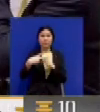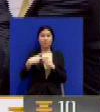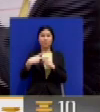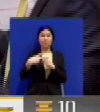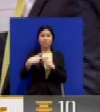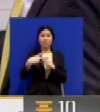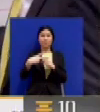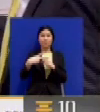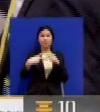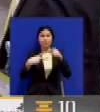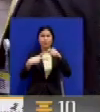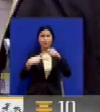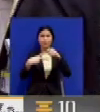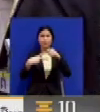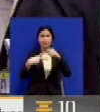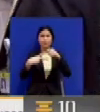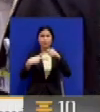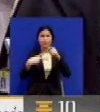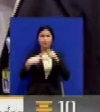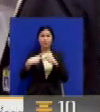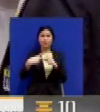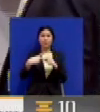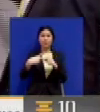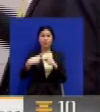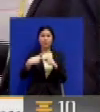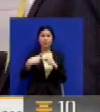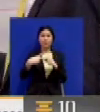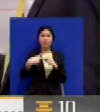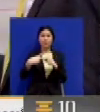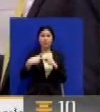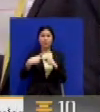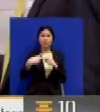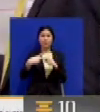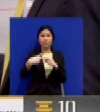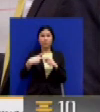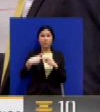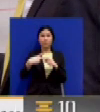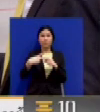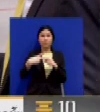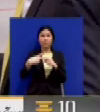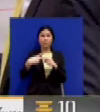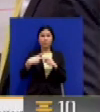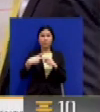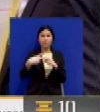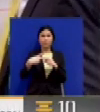แทนขอยกมือหน่อยนิดนิดนึงขอนิดนึงอะไรพวกนั้นอ่ะ คุณภาพสภานี่จะเป็นอย่างนี ้มันเป็นความอุจจาระทางการ